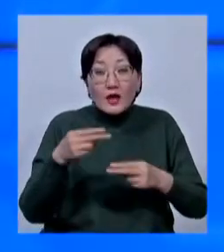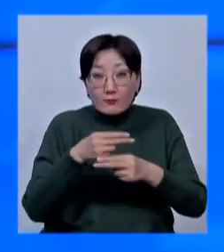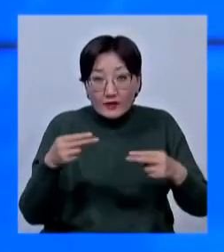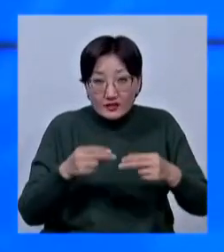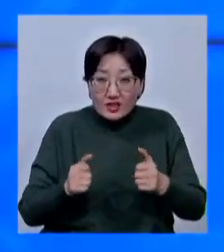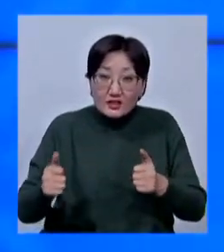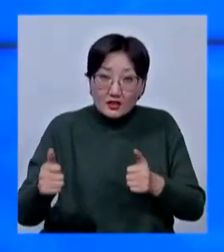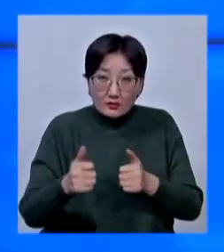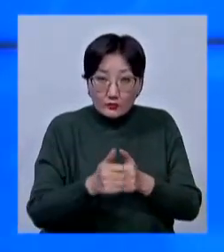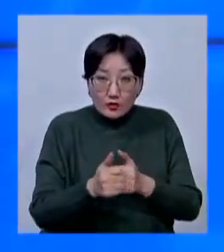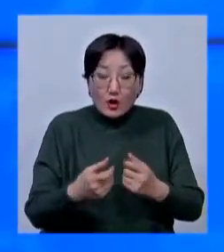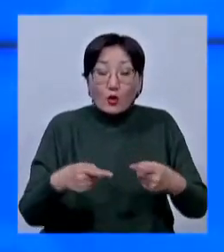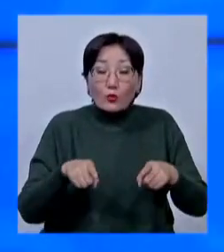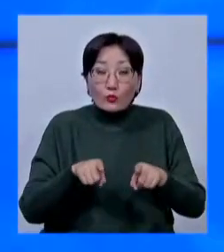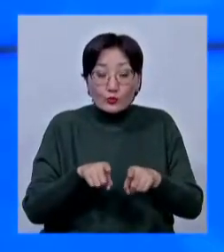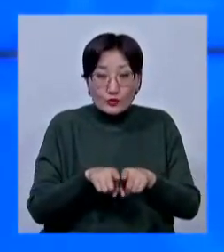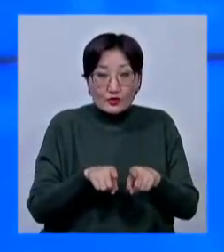үшін сол кейінде бұл